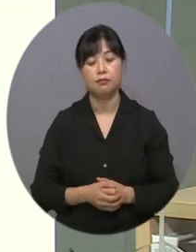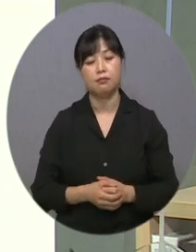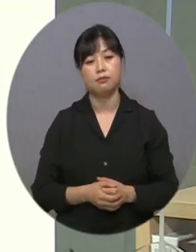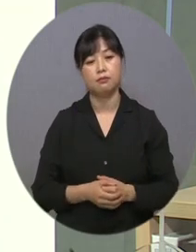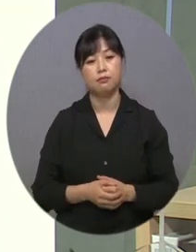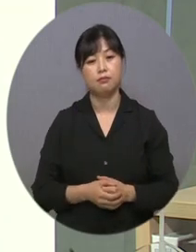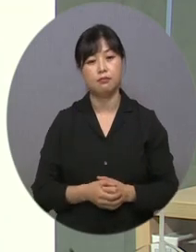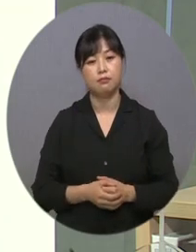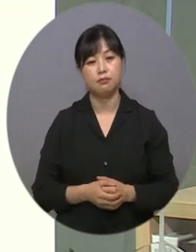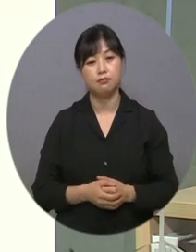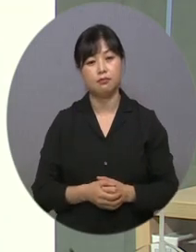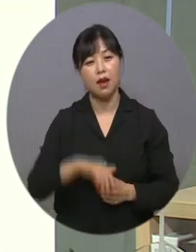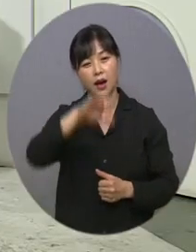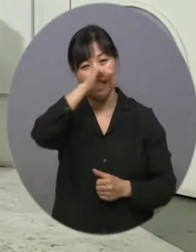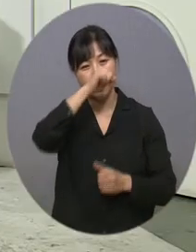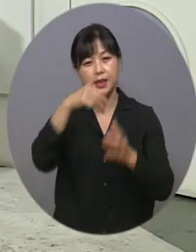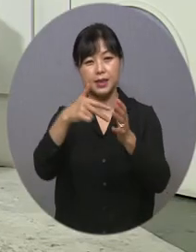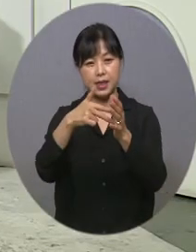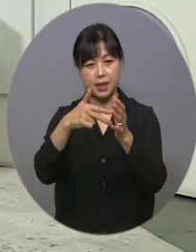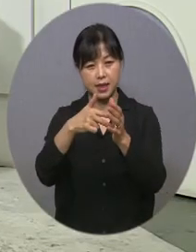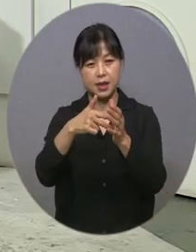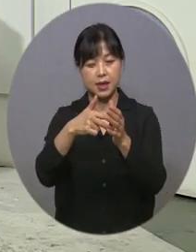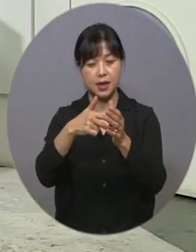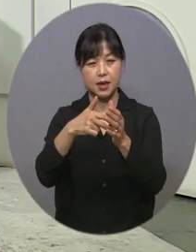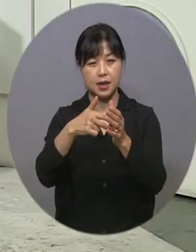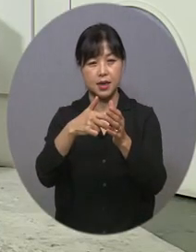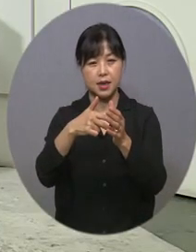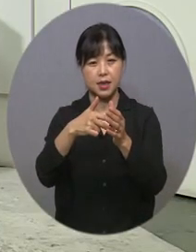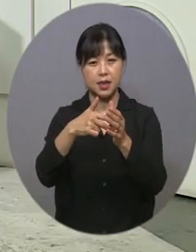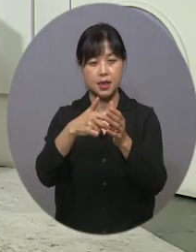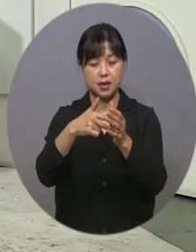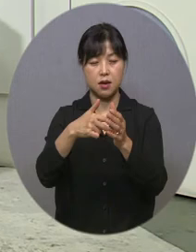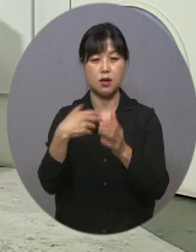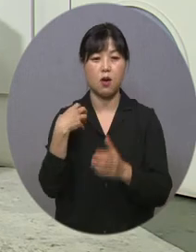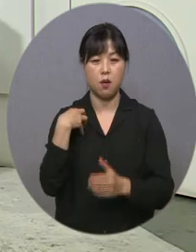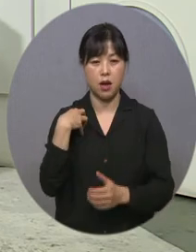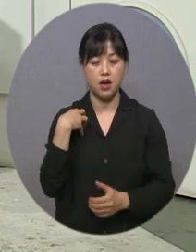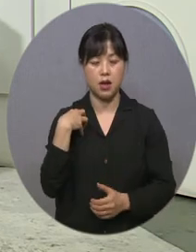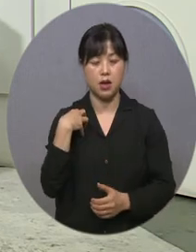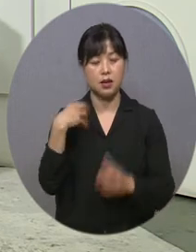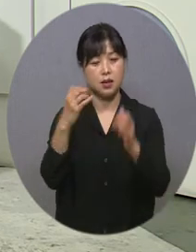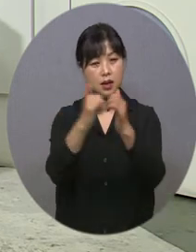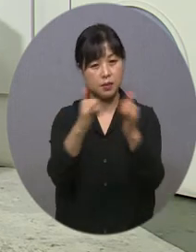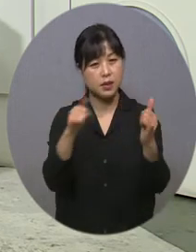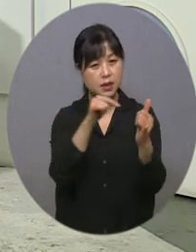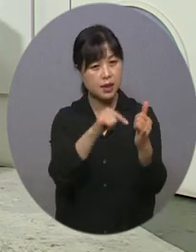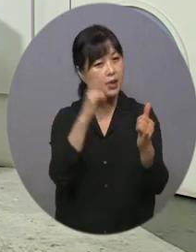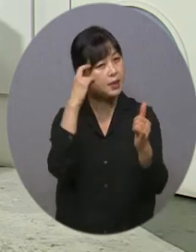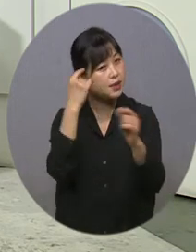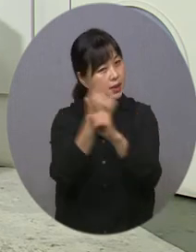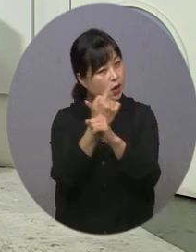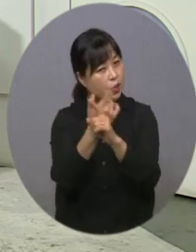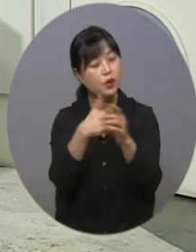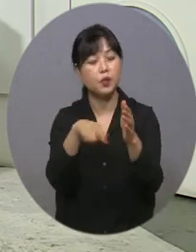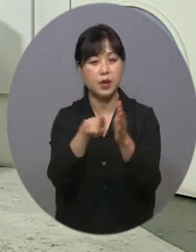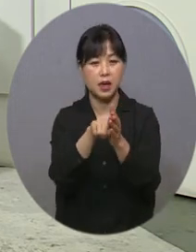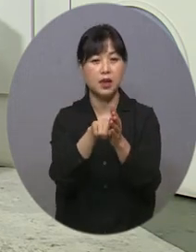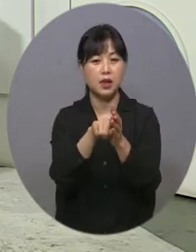대한 그 아프리카 재단의 어떤 그 역할 예. 인식 제고를 위한 네.